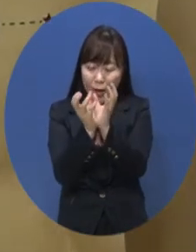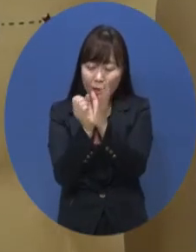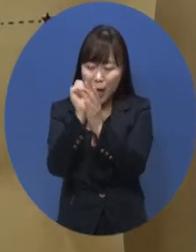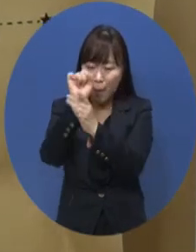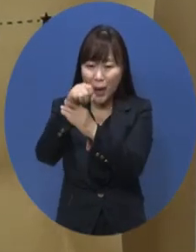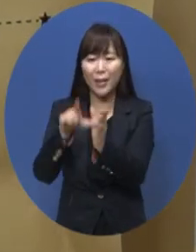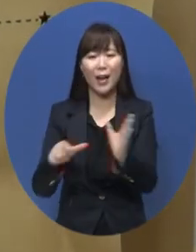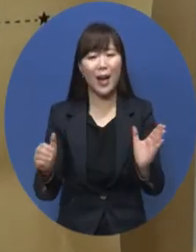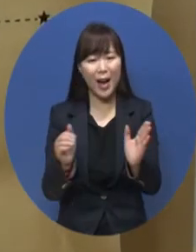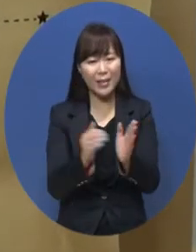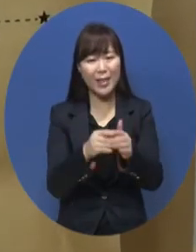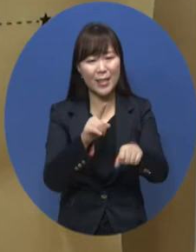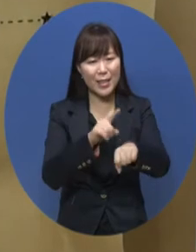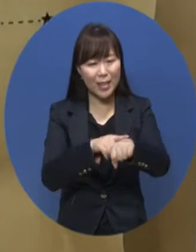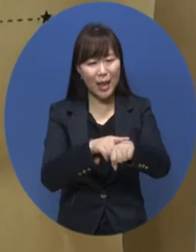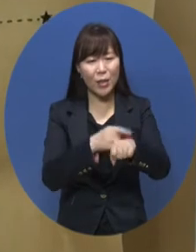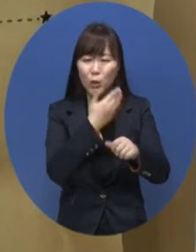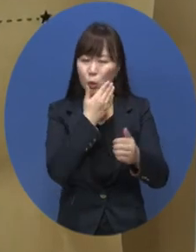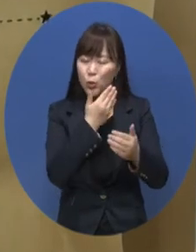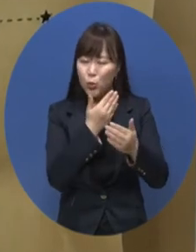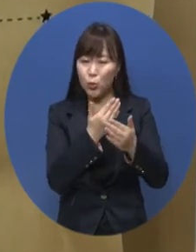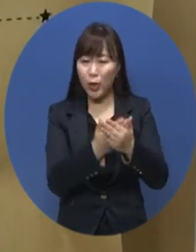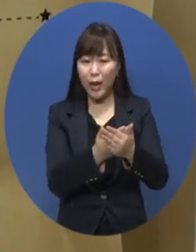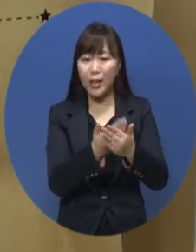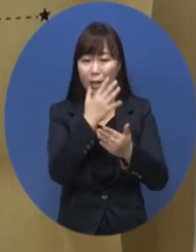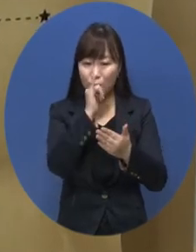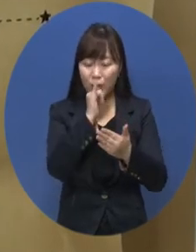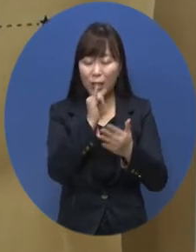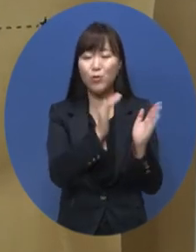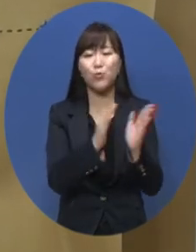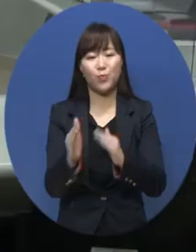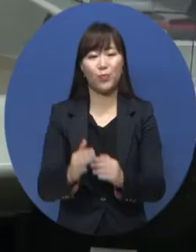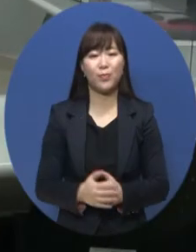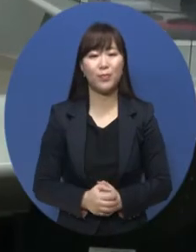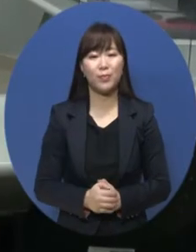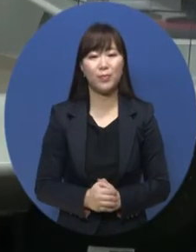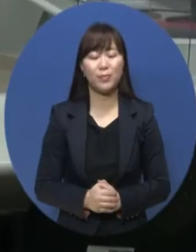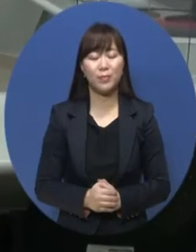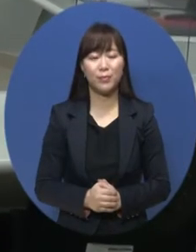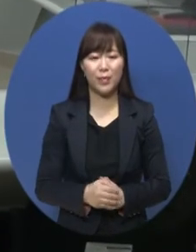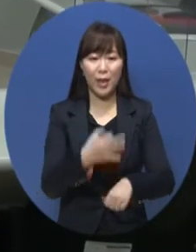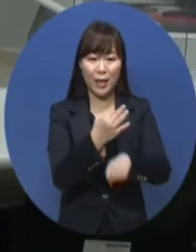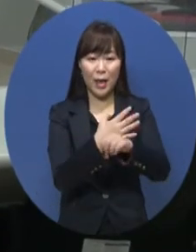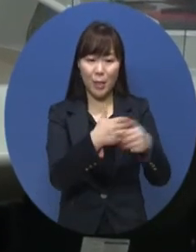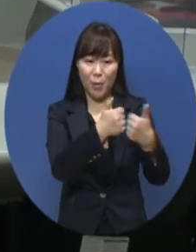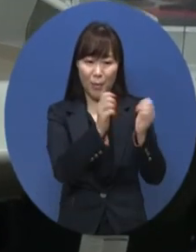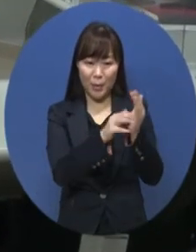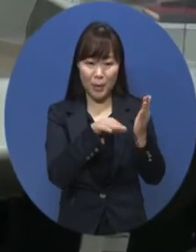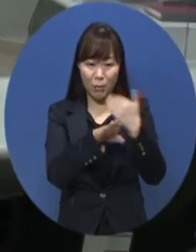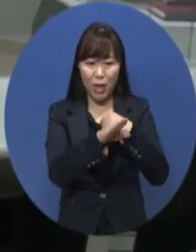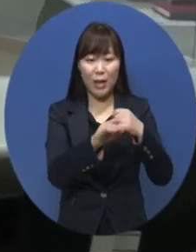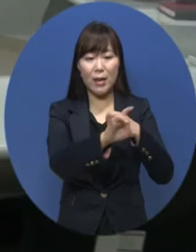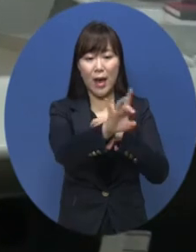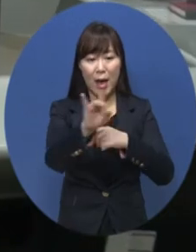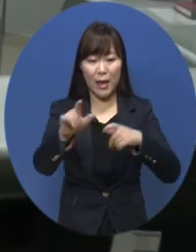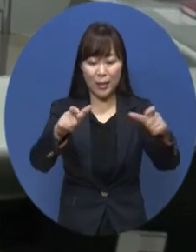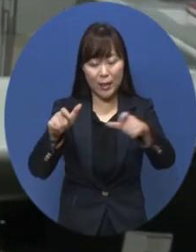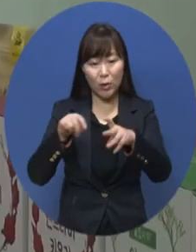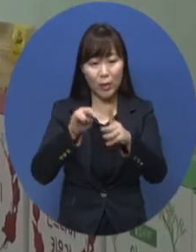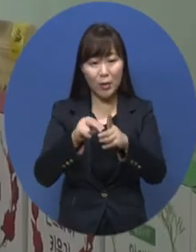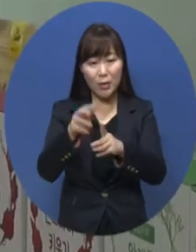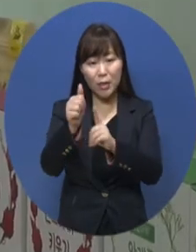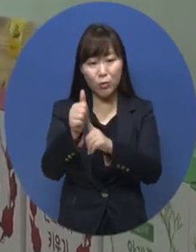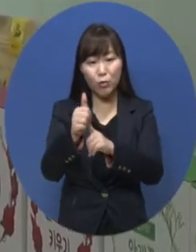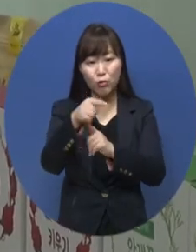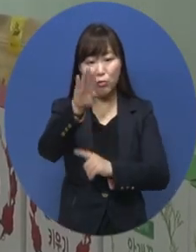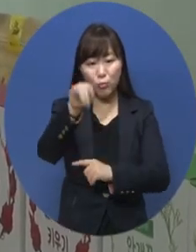열매 맺기까지의 시간을 소중하게 담을 수 있도록 구성되어 있습니다. 간담회를 마친 각 지역 센터장들도